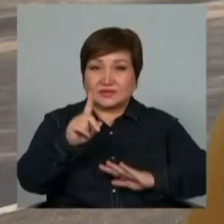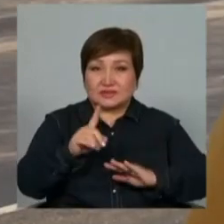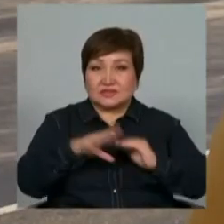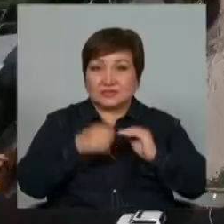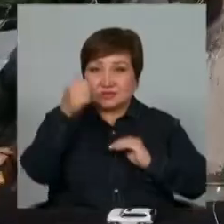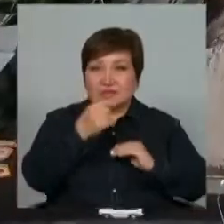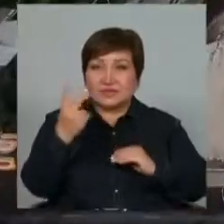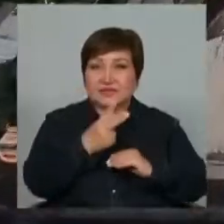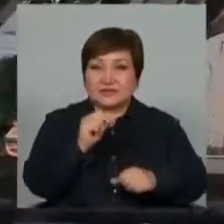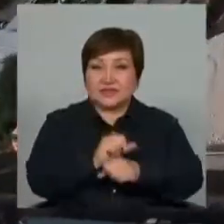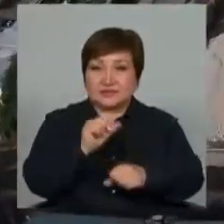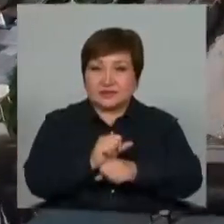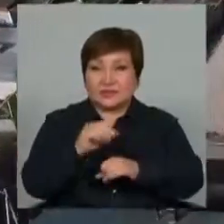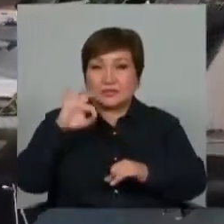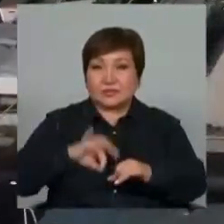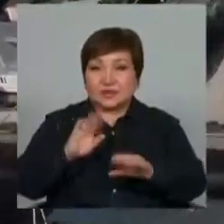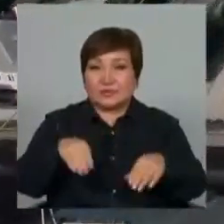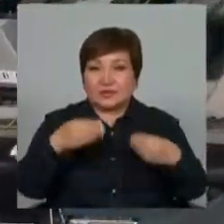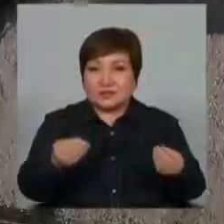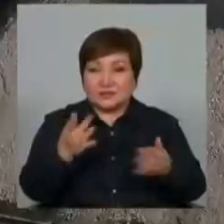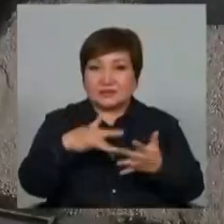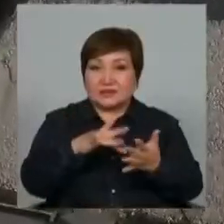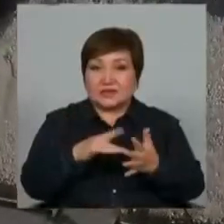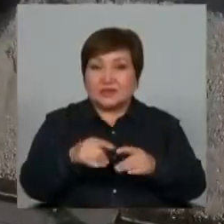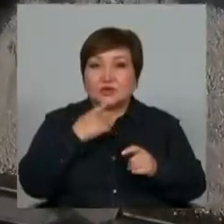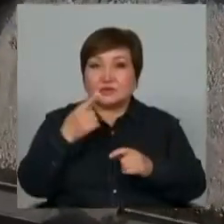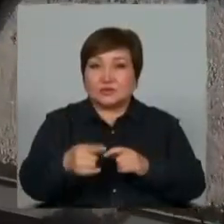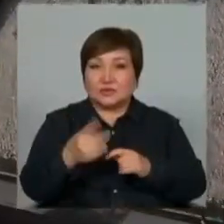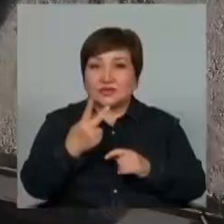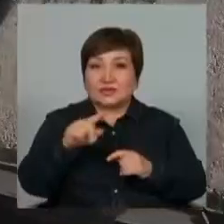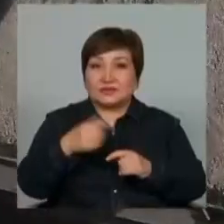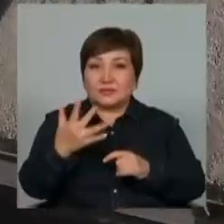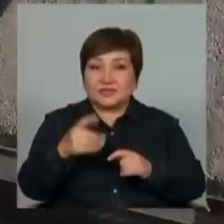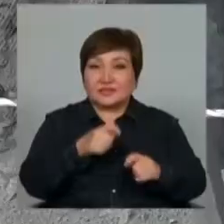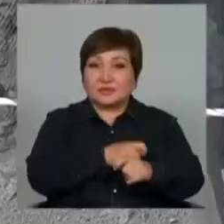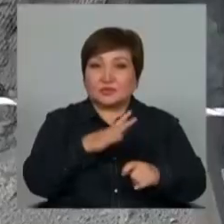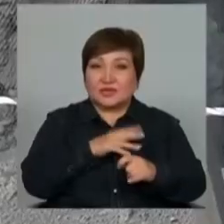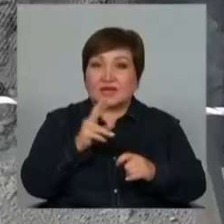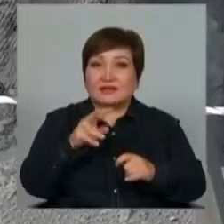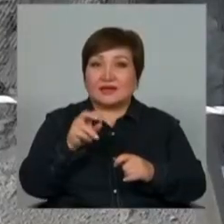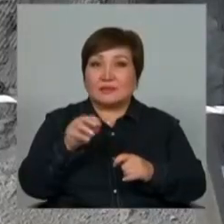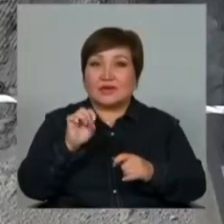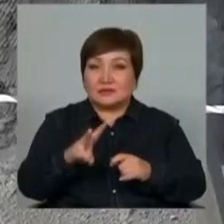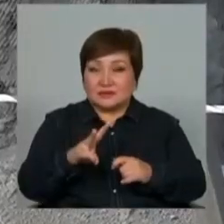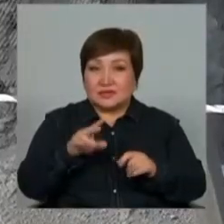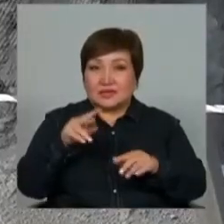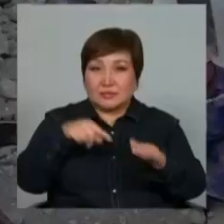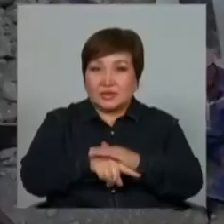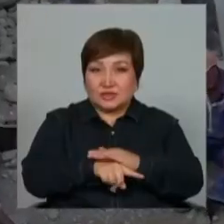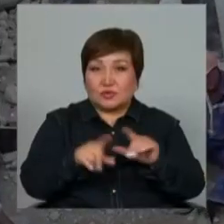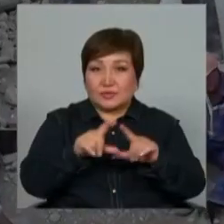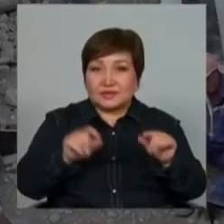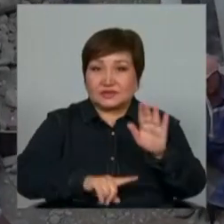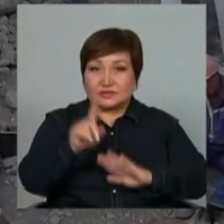қолданысқа беріледі. Одан бөлек қазір шаһарда ұзындығы 2,5 шақырым болатын Қалқаман метро бекетінің де құрылысы қолға алынған. Қазір